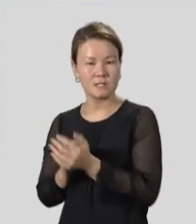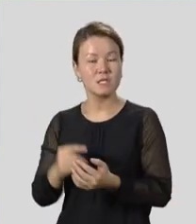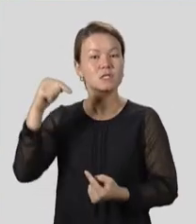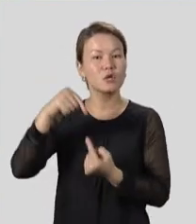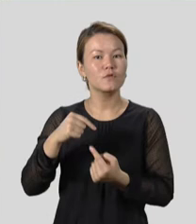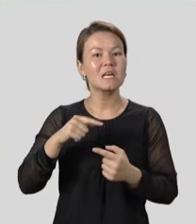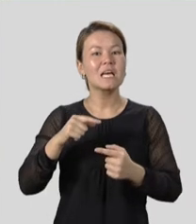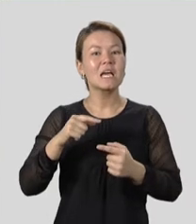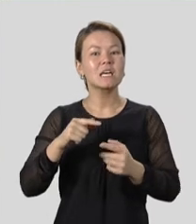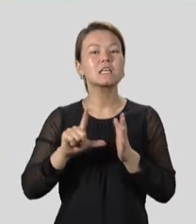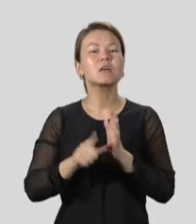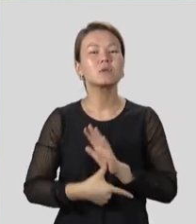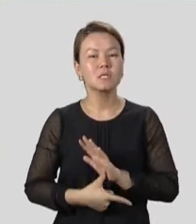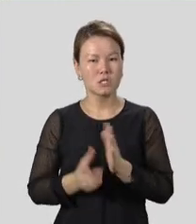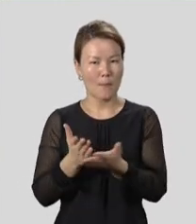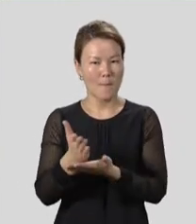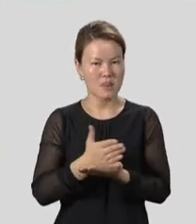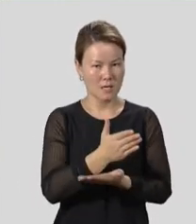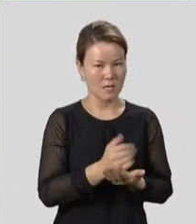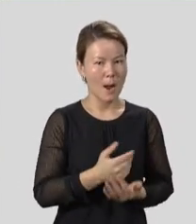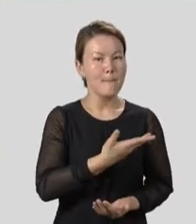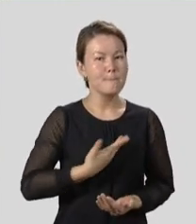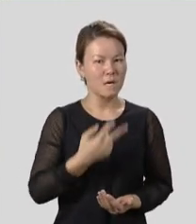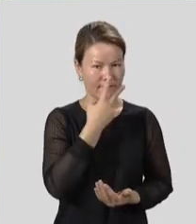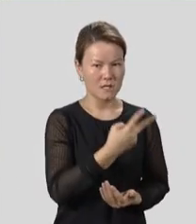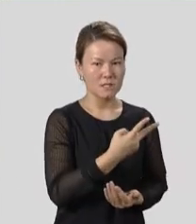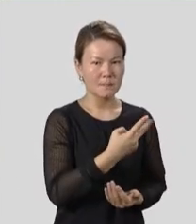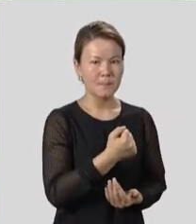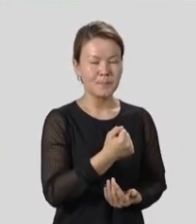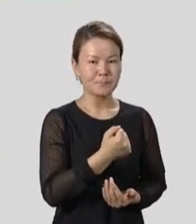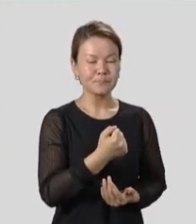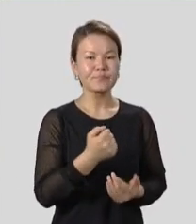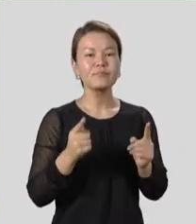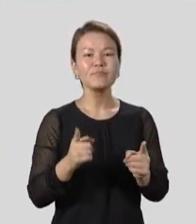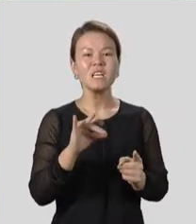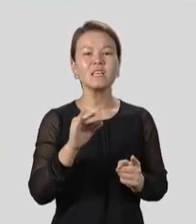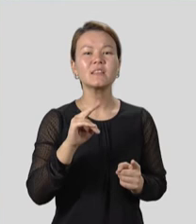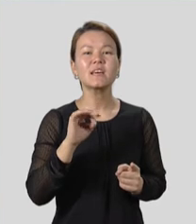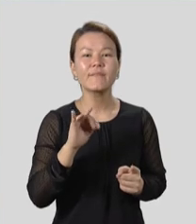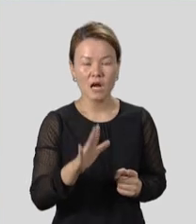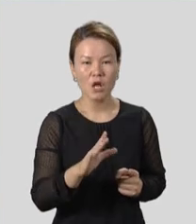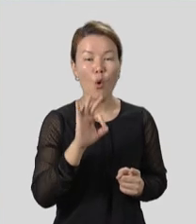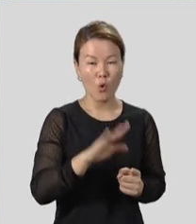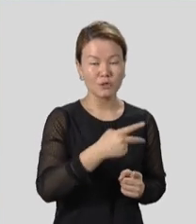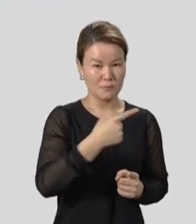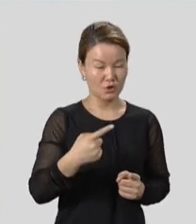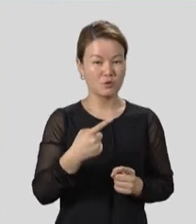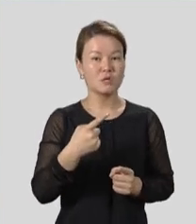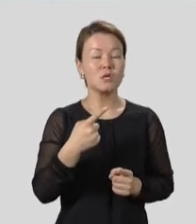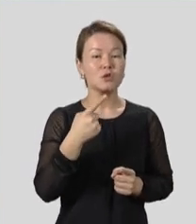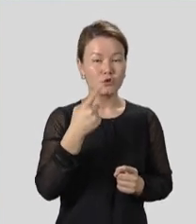Соответствующая геометрическая модель. Мы видим интервал от минус 2